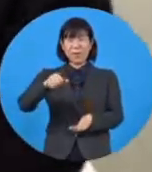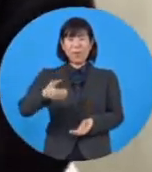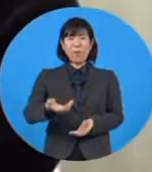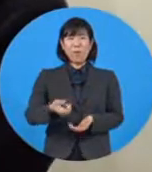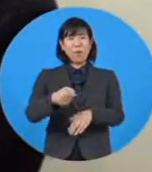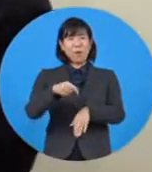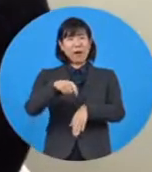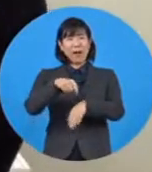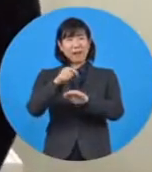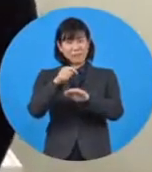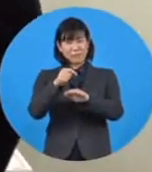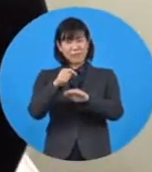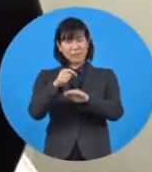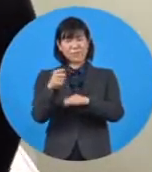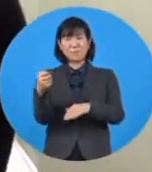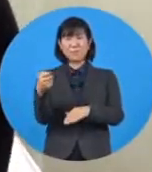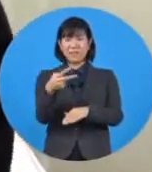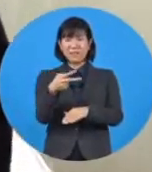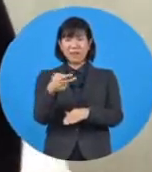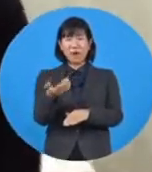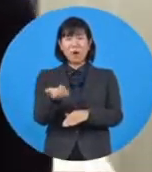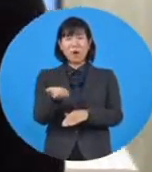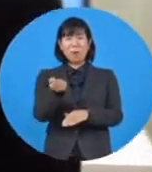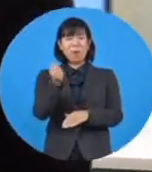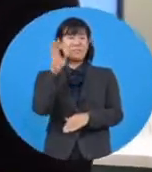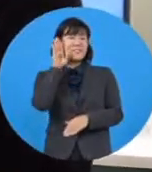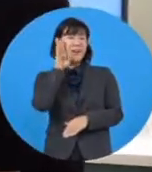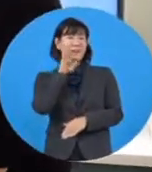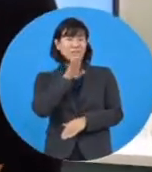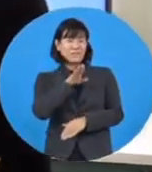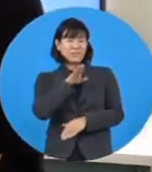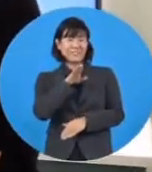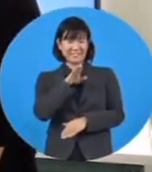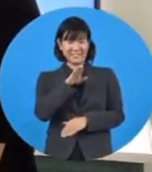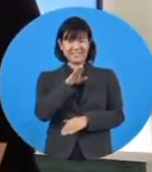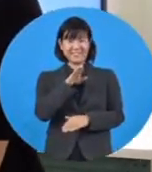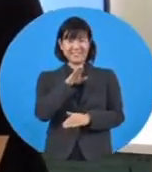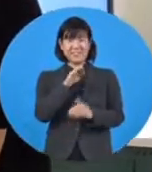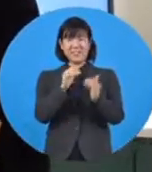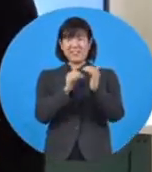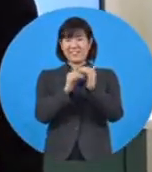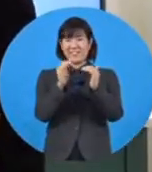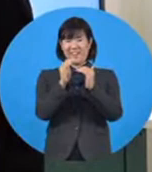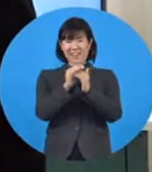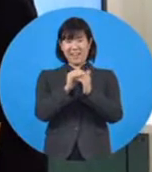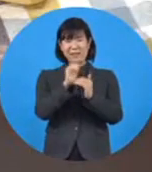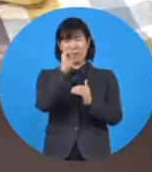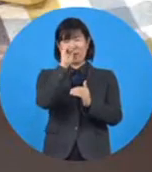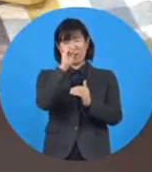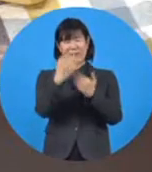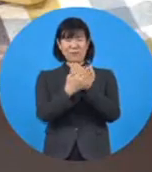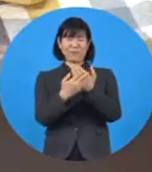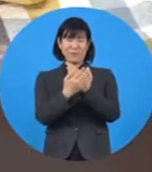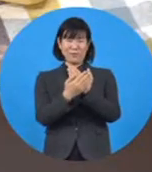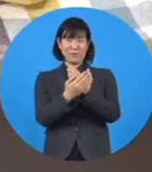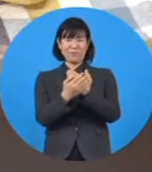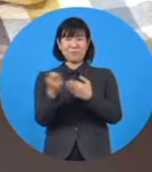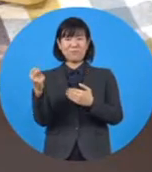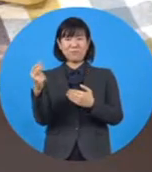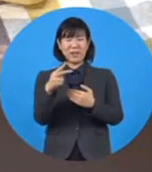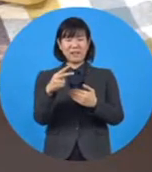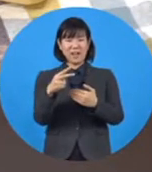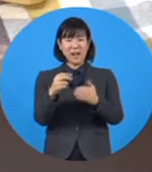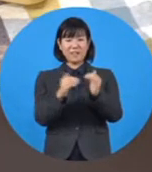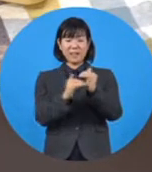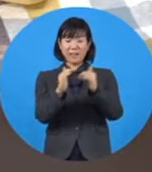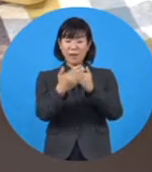ても軽いですし馴染みますね、手に。 そうですね、やっぱり竹なので、はい、非常にコーティングをしております